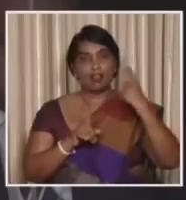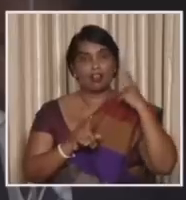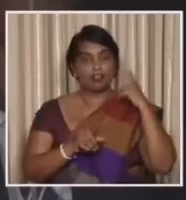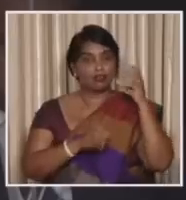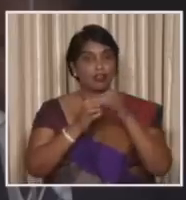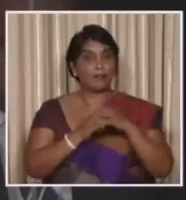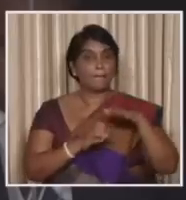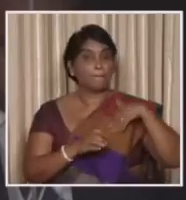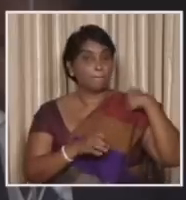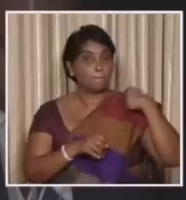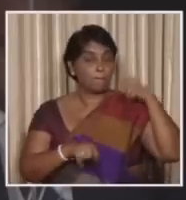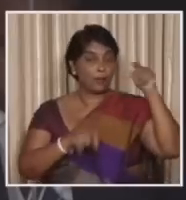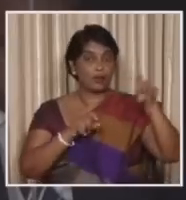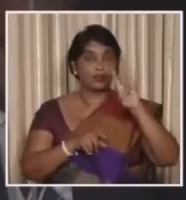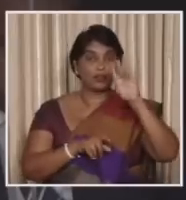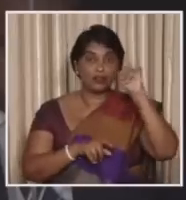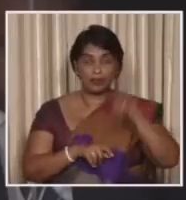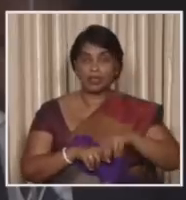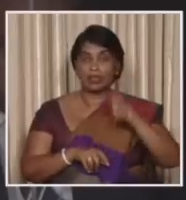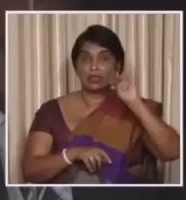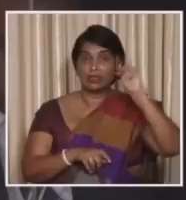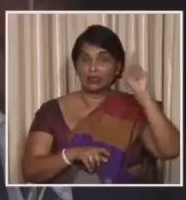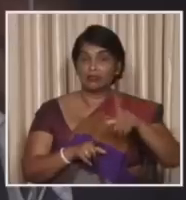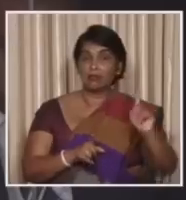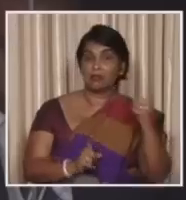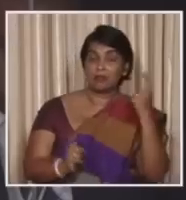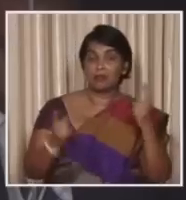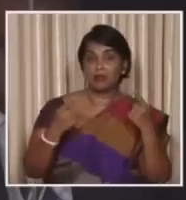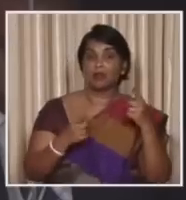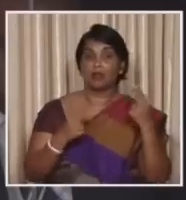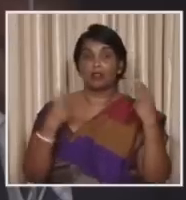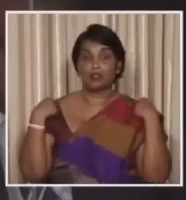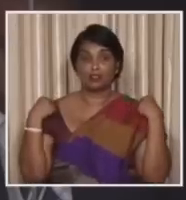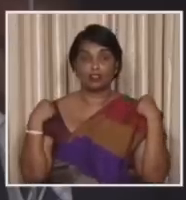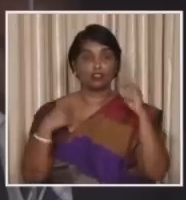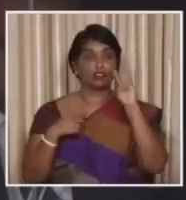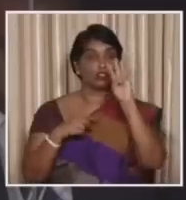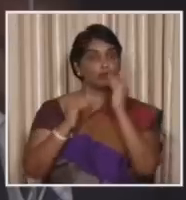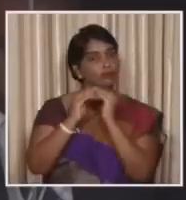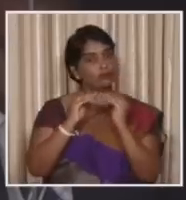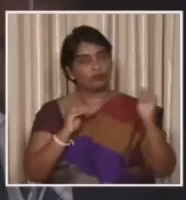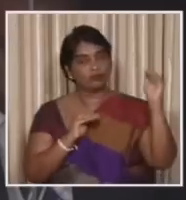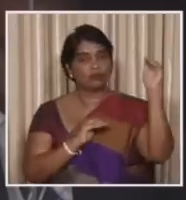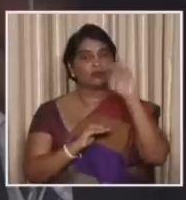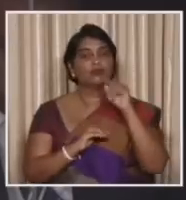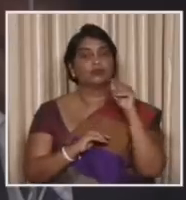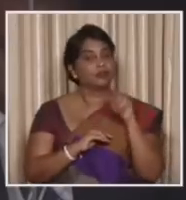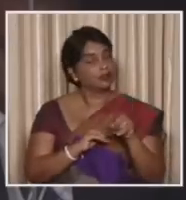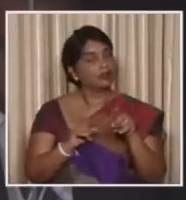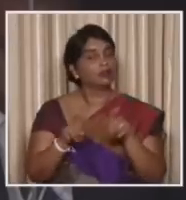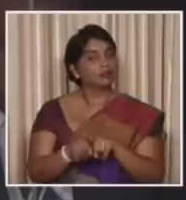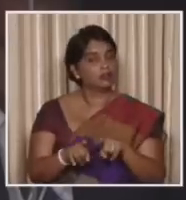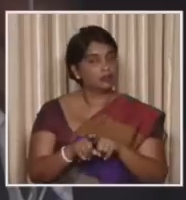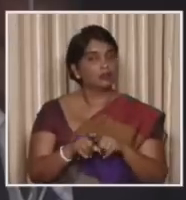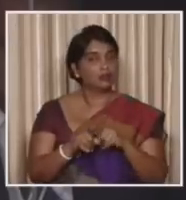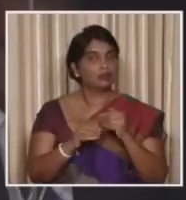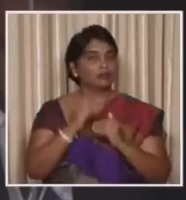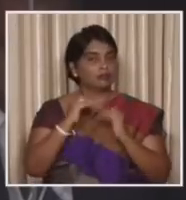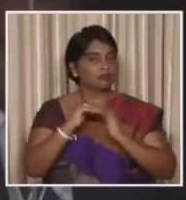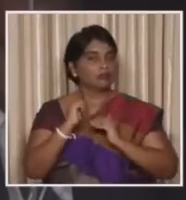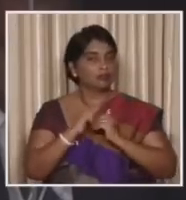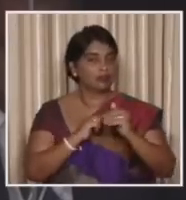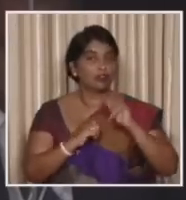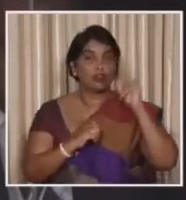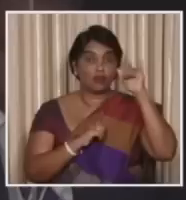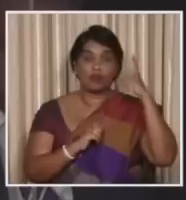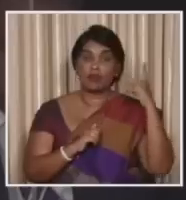සේනාව මූලස්ථානවල ඉන්න 25000ට 30000ට අණ දෙන ඒගොල්ලෝ තරු තුනේ ජෙනරල් තත්ත්වයට ගේන්න ඕනේ. ඒ ආකාරයටම යම්කිසි ක්‍රමයක් සොයන්න වෙනවා